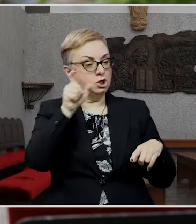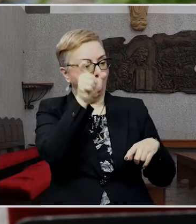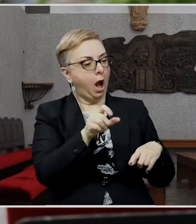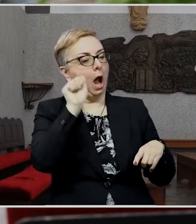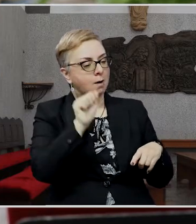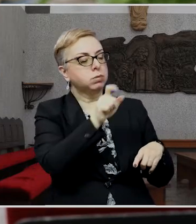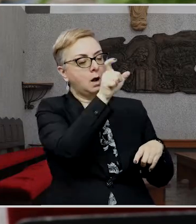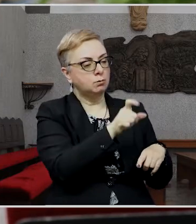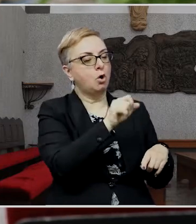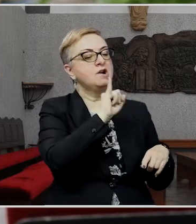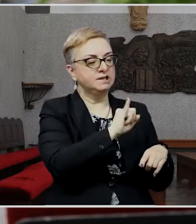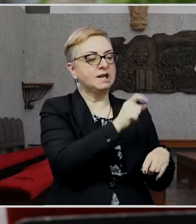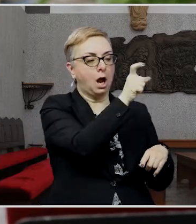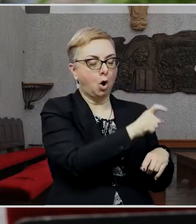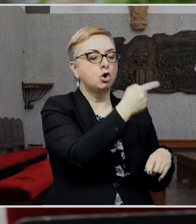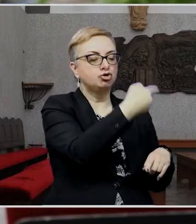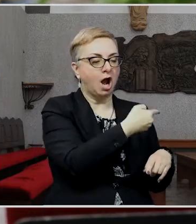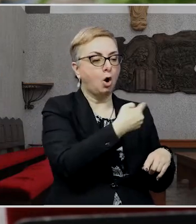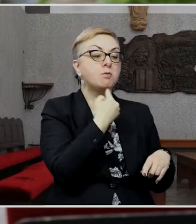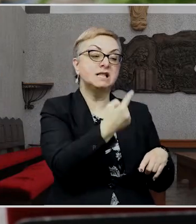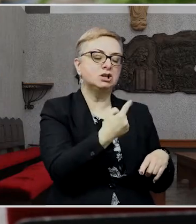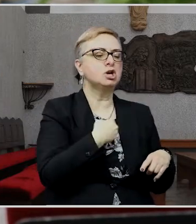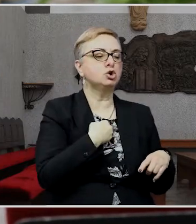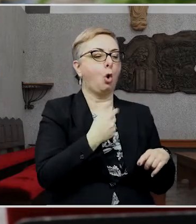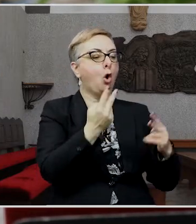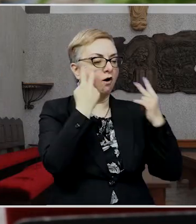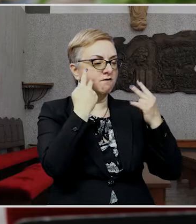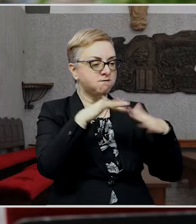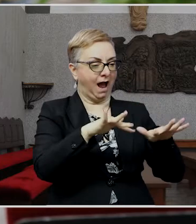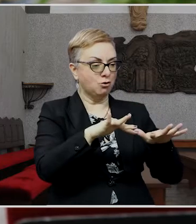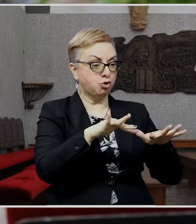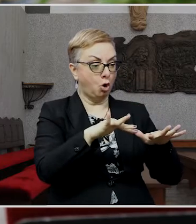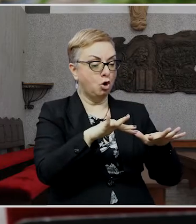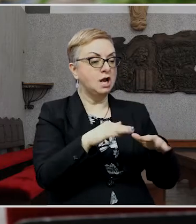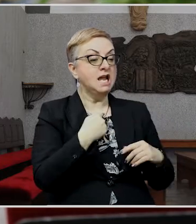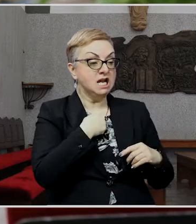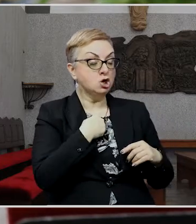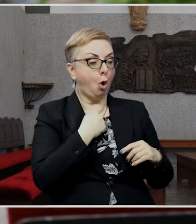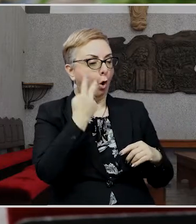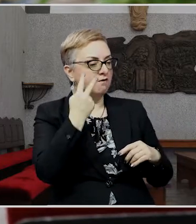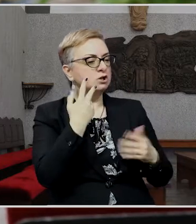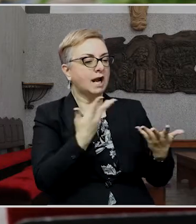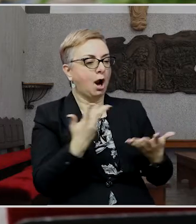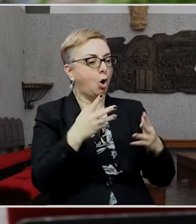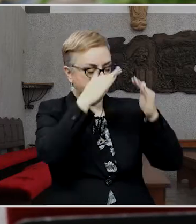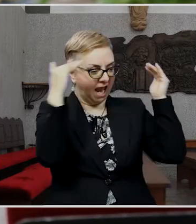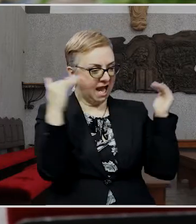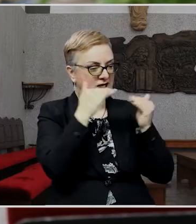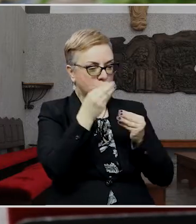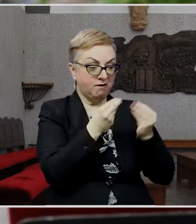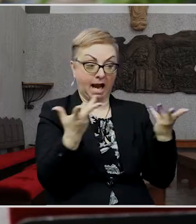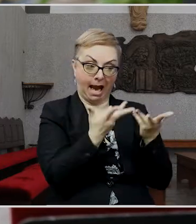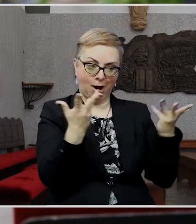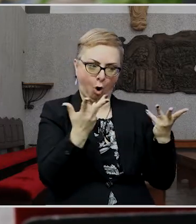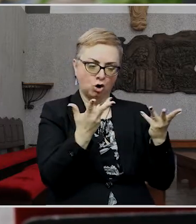dicendo io vi ho visitato e ho visto quello che vi è stato fatto in egitto